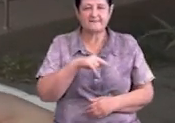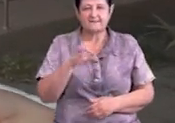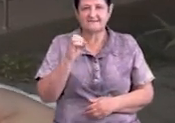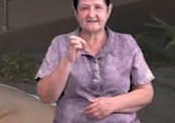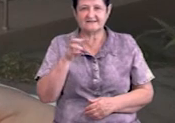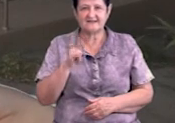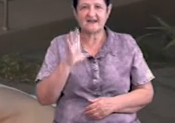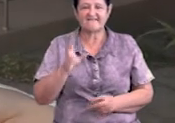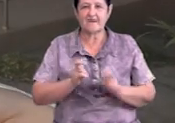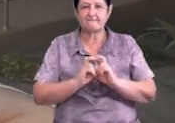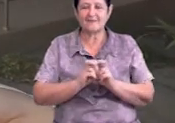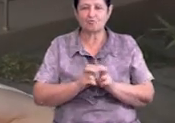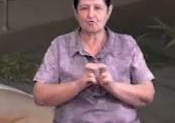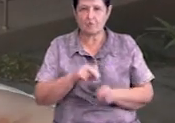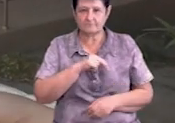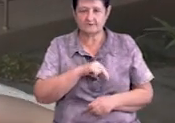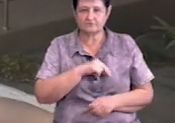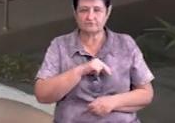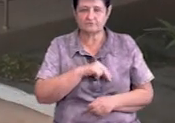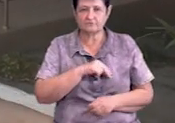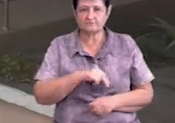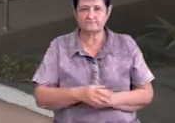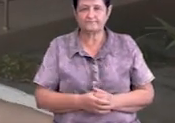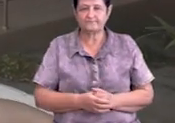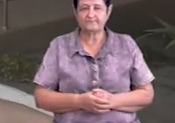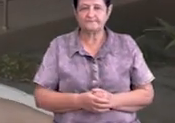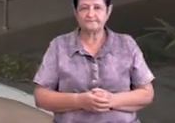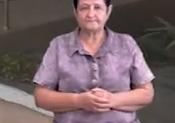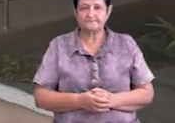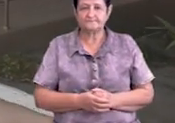метро, метрополітен, залізниця.